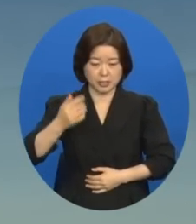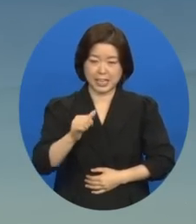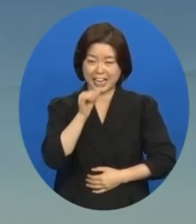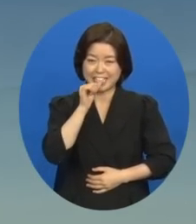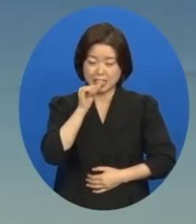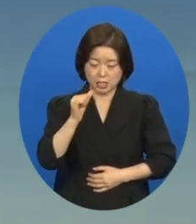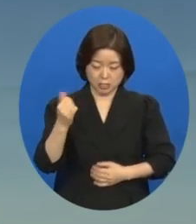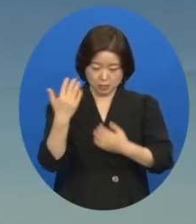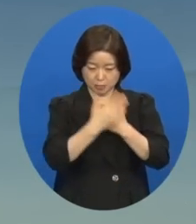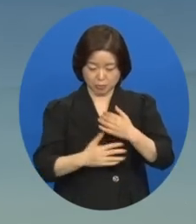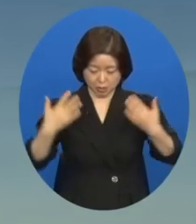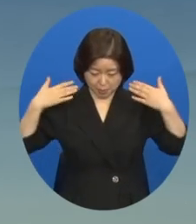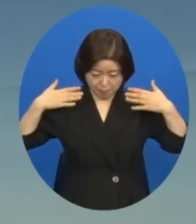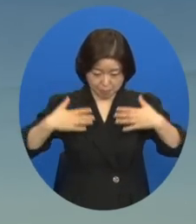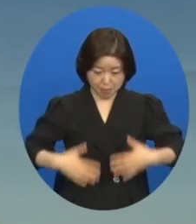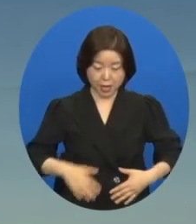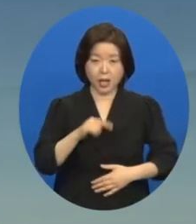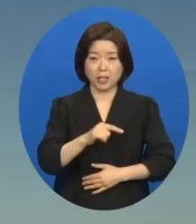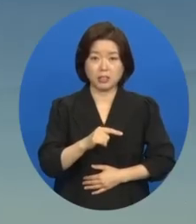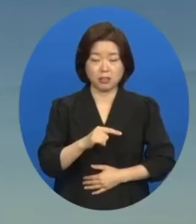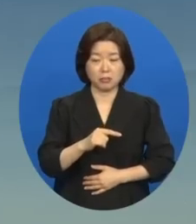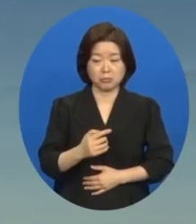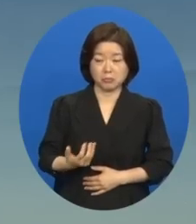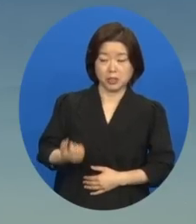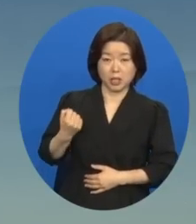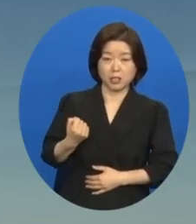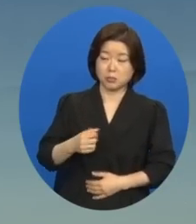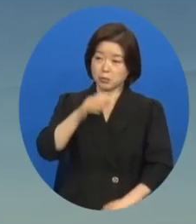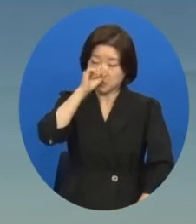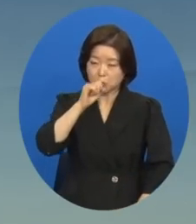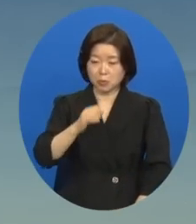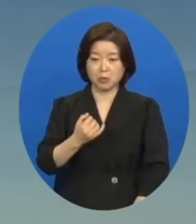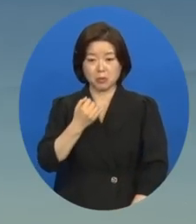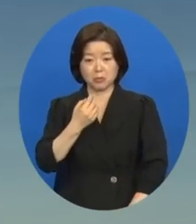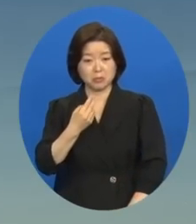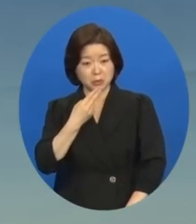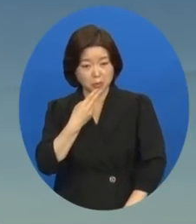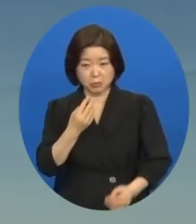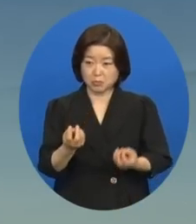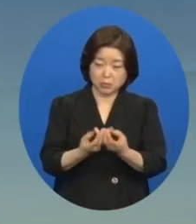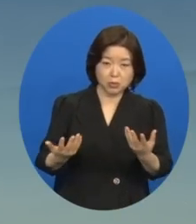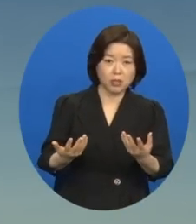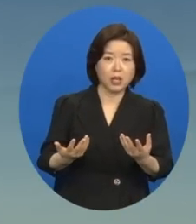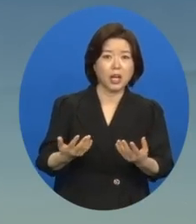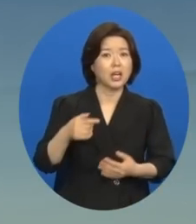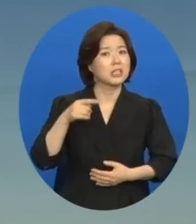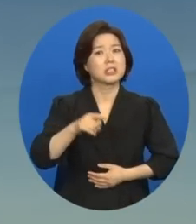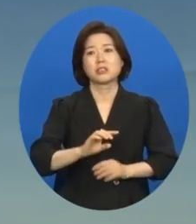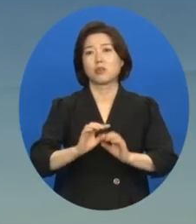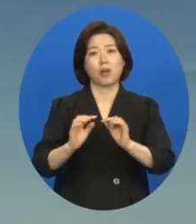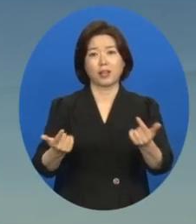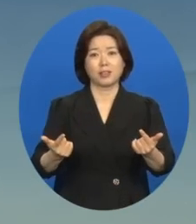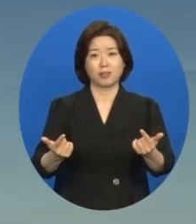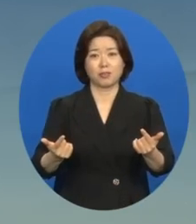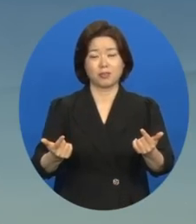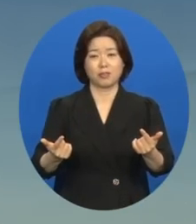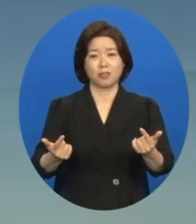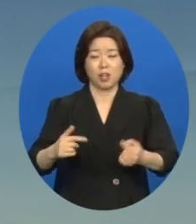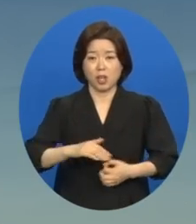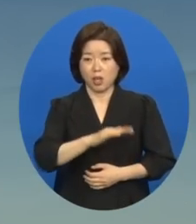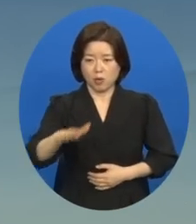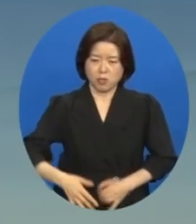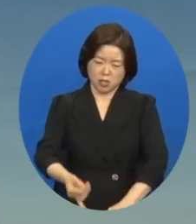하나님의 전신갑주 있으면 좋고 없으면 안타깝지만 어쩔 수 없고 이런 거 아니라는 거예요.